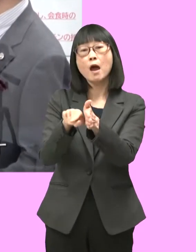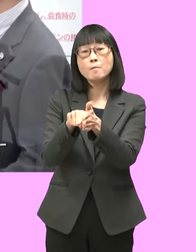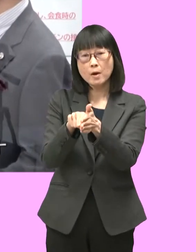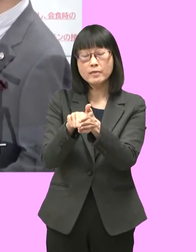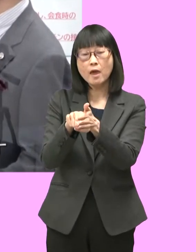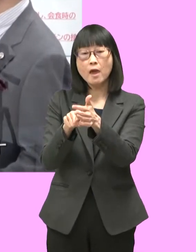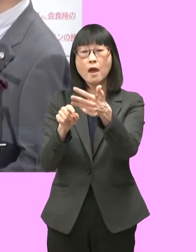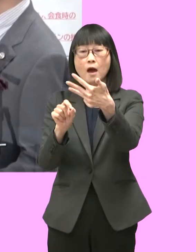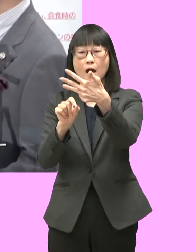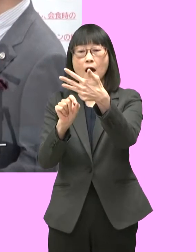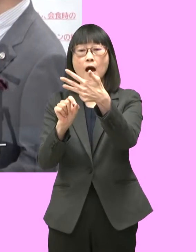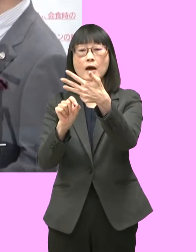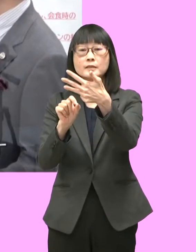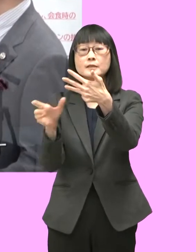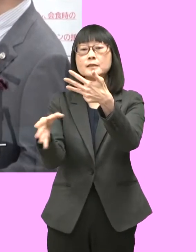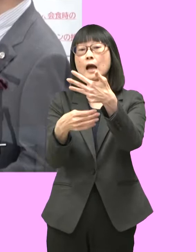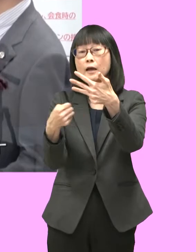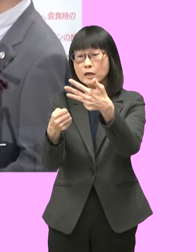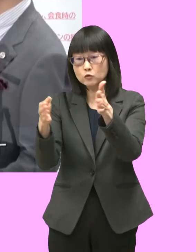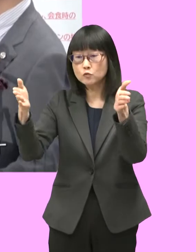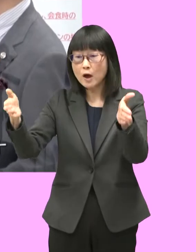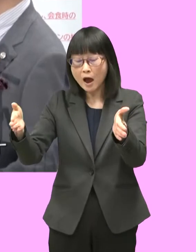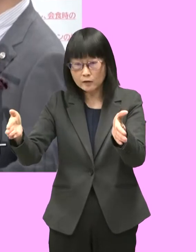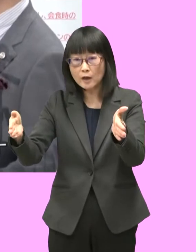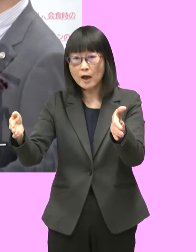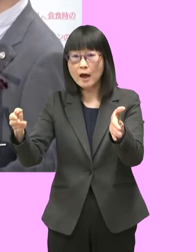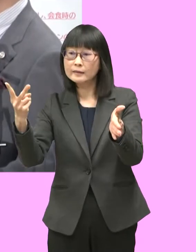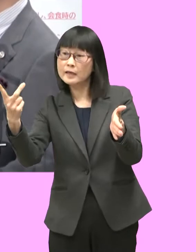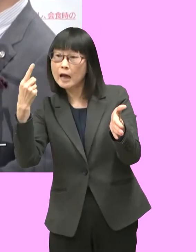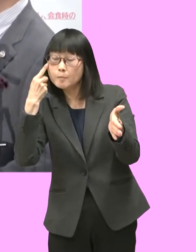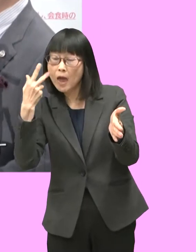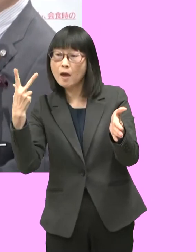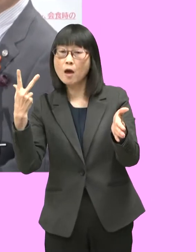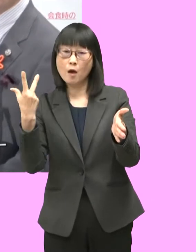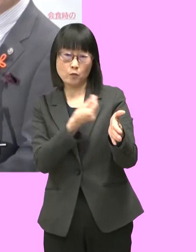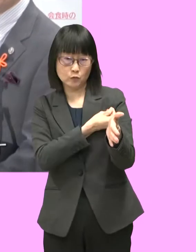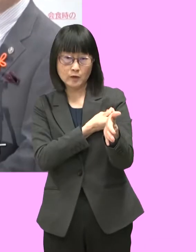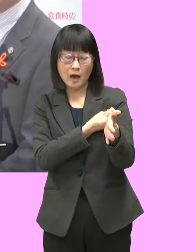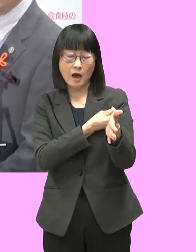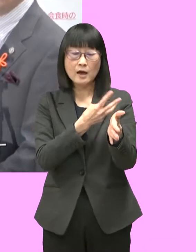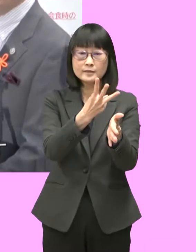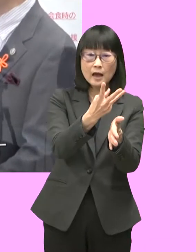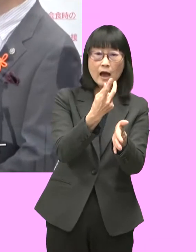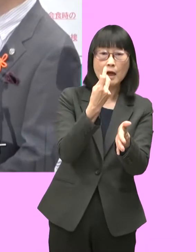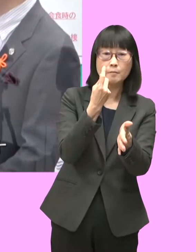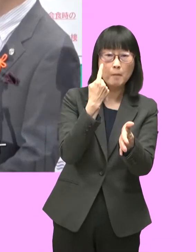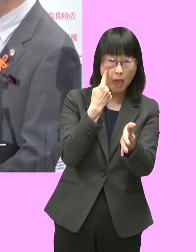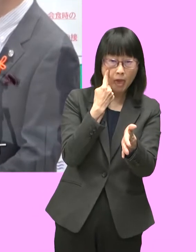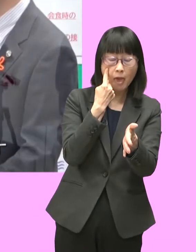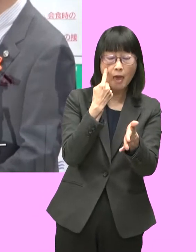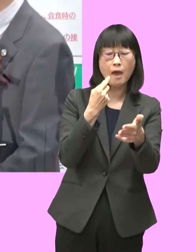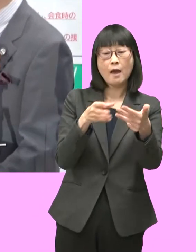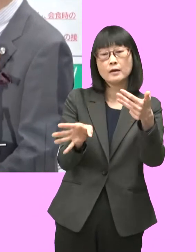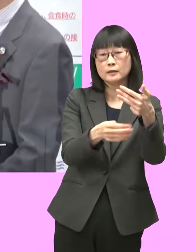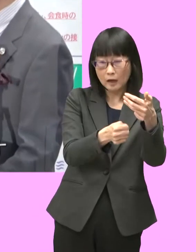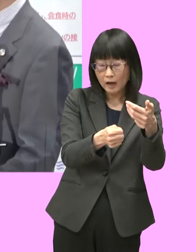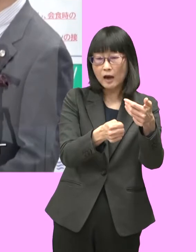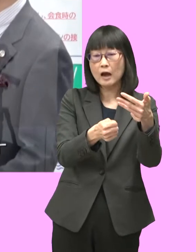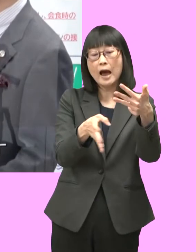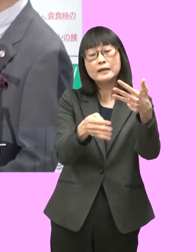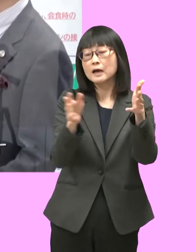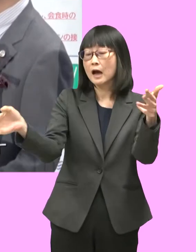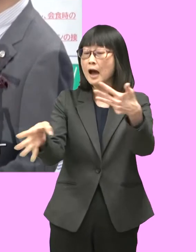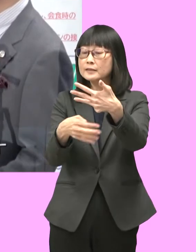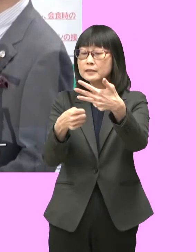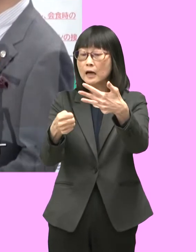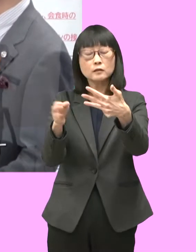に2回目からですね接種するというものが6ヶ月以上ということで2ヶ月前倒しがされました。それが